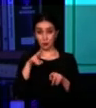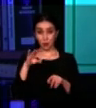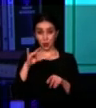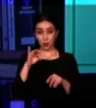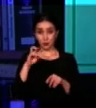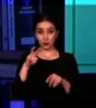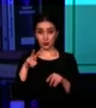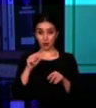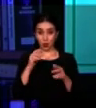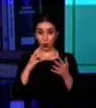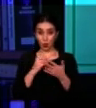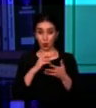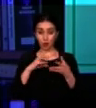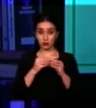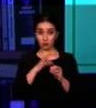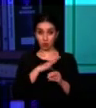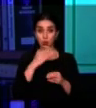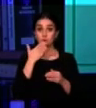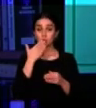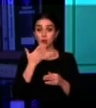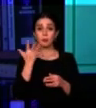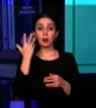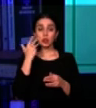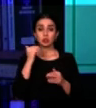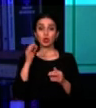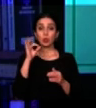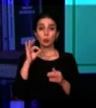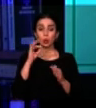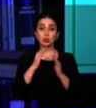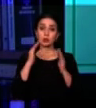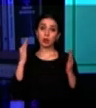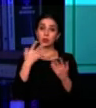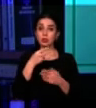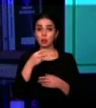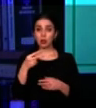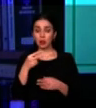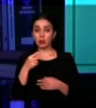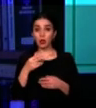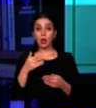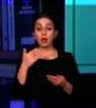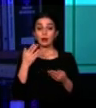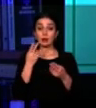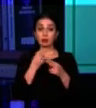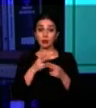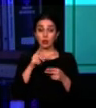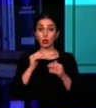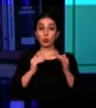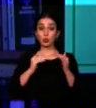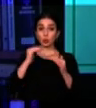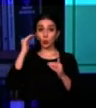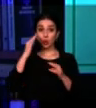хасыл болды. Енді сұралы епті, қачан нулдан кәтті өке тең. Яни, юқары